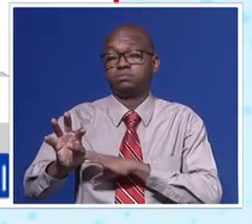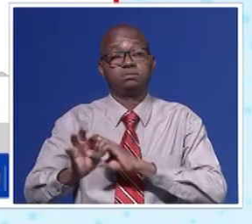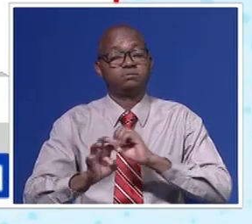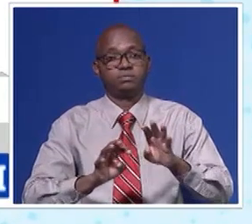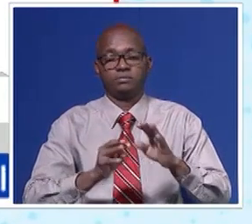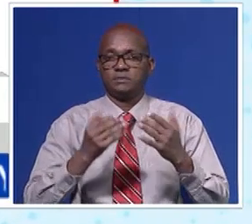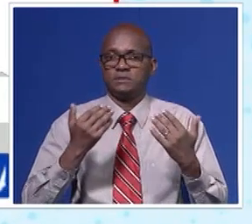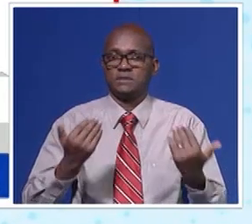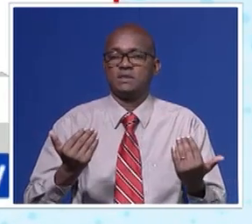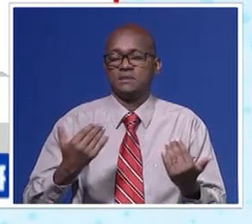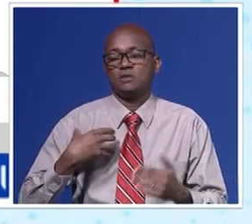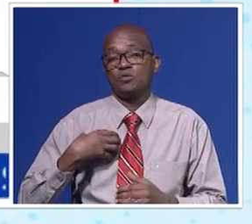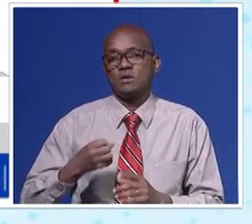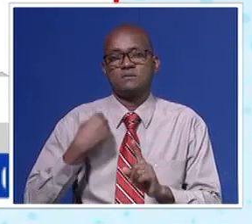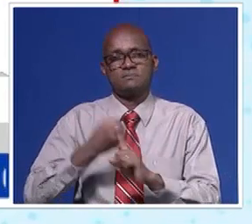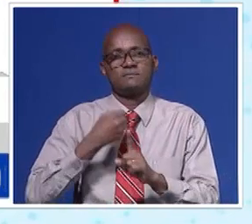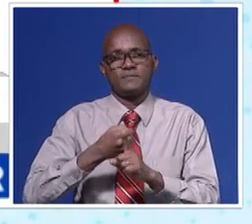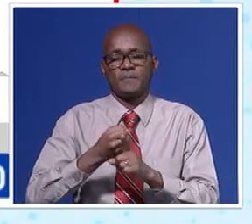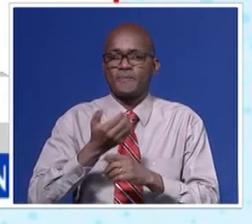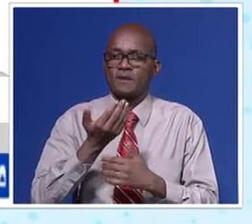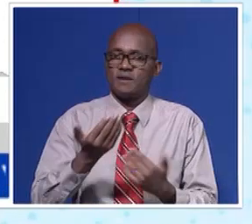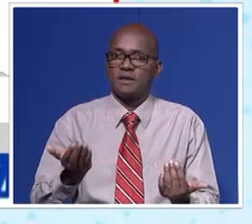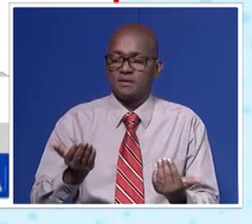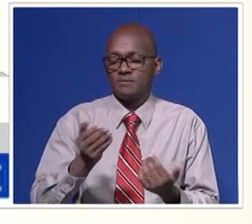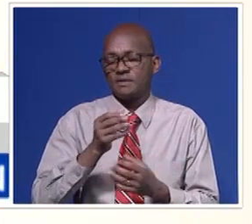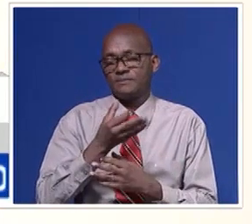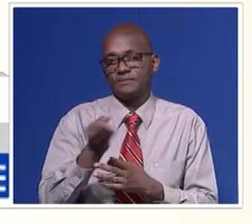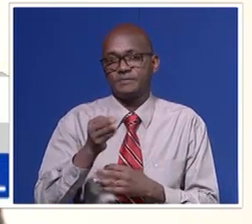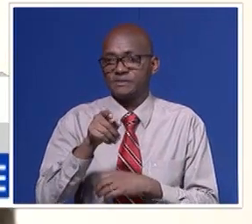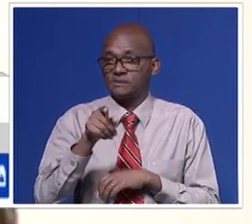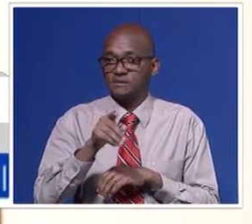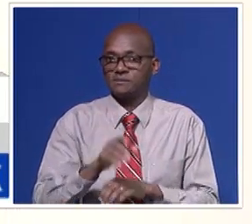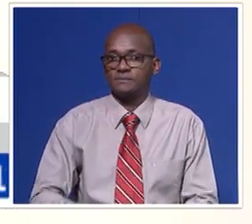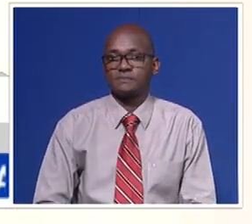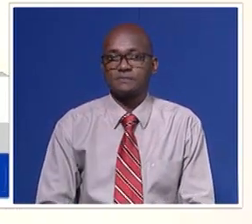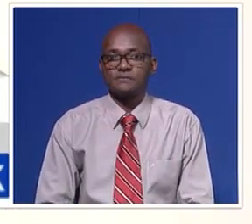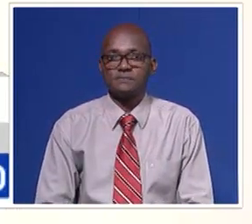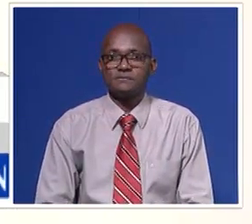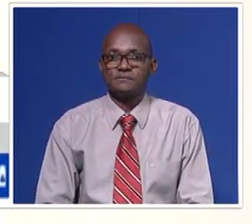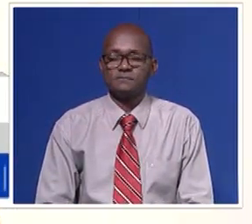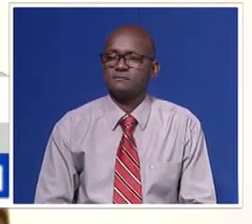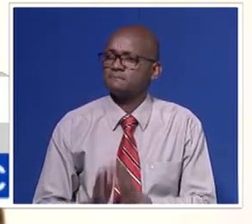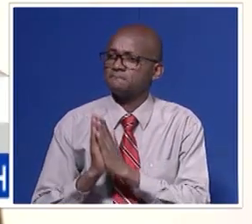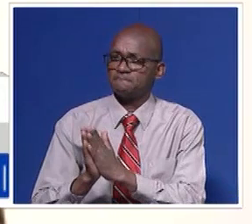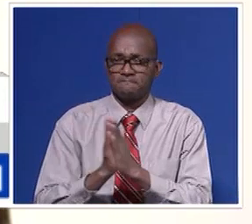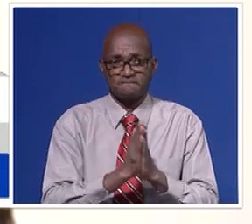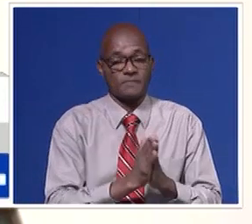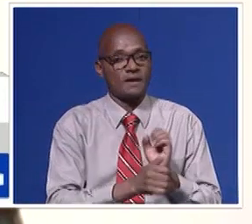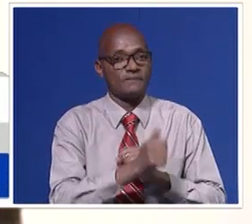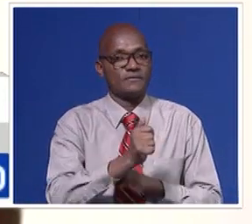waziri Umi Mwalimu hivi karibuni alipokutana na viongozi wa dini. Hili viongozi wangu naomba niliweke